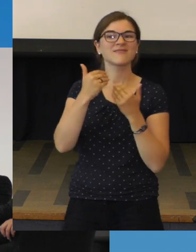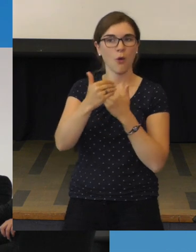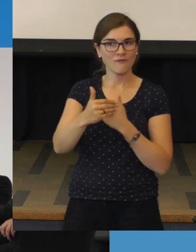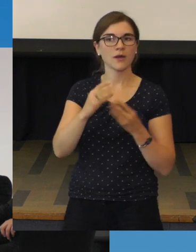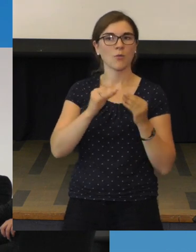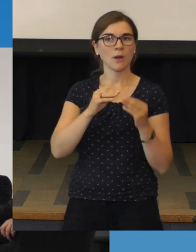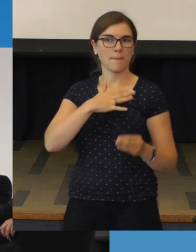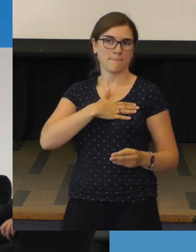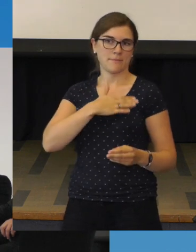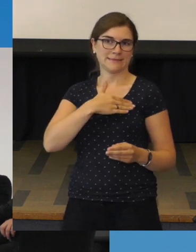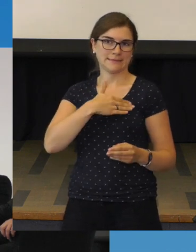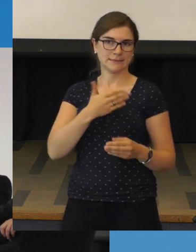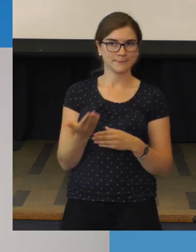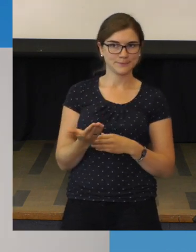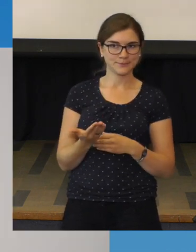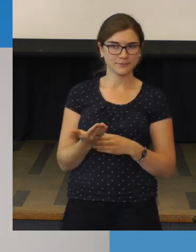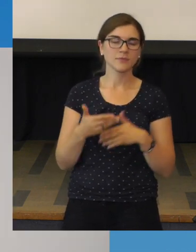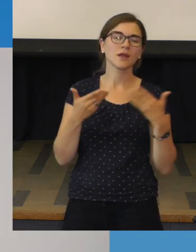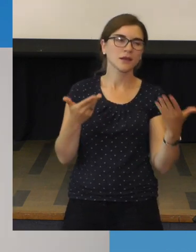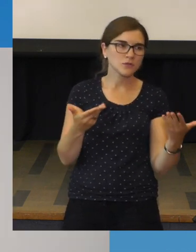neigen. Vorhofflimmern kann